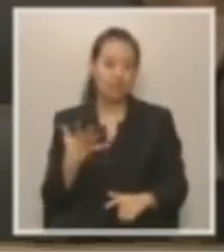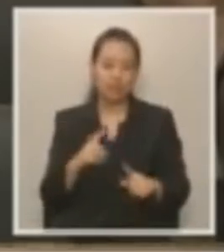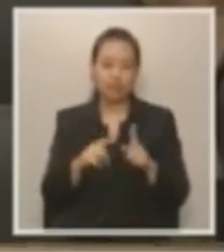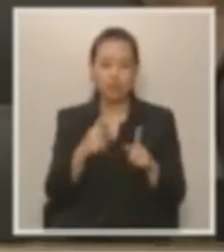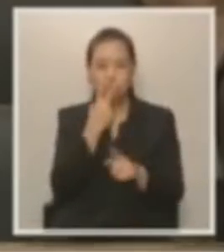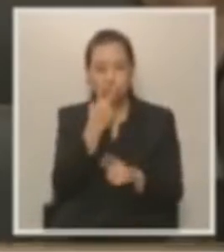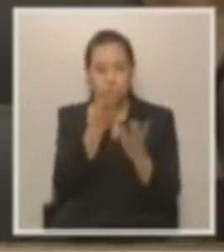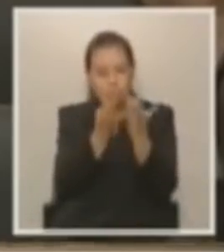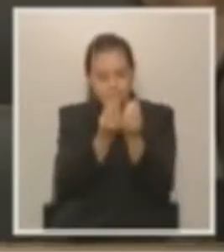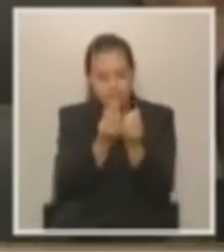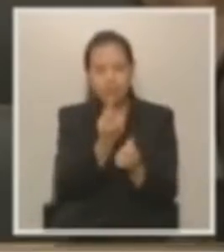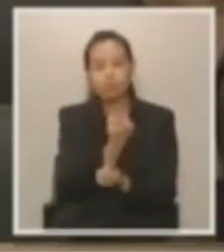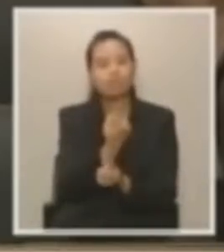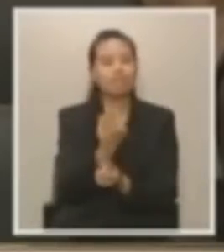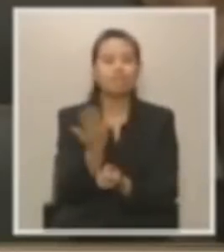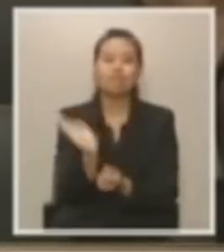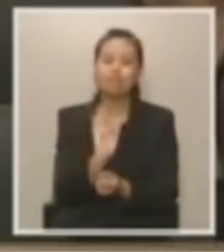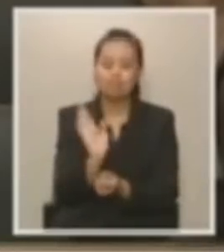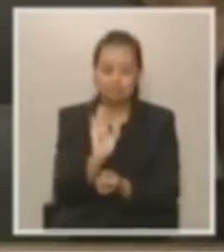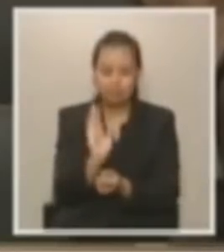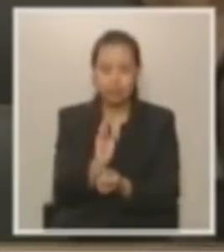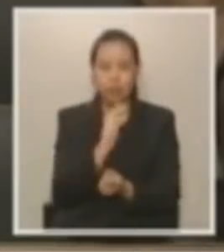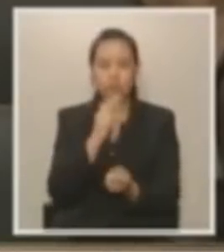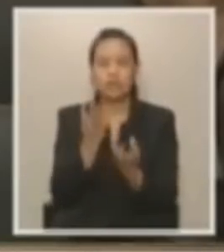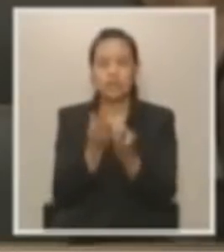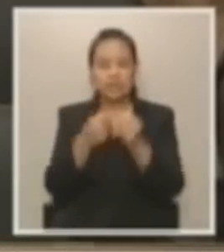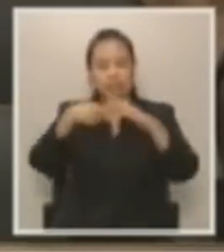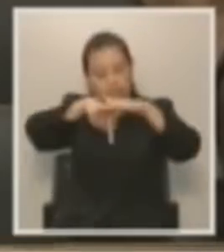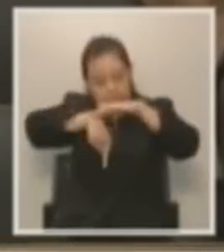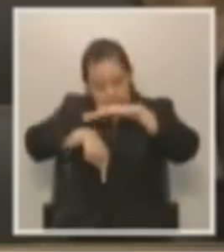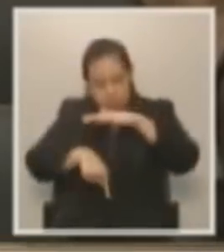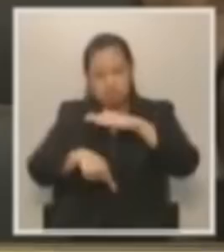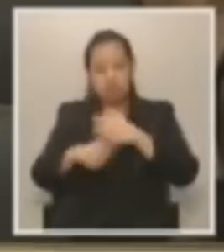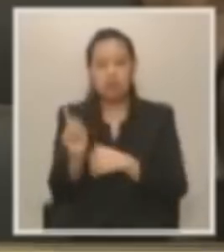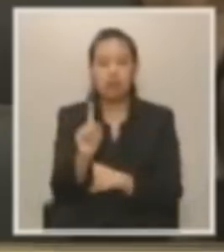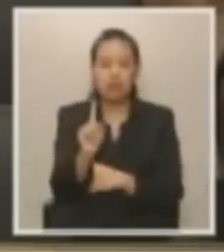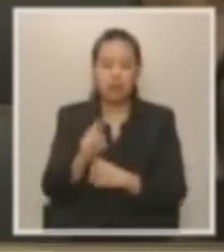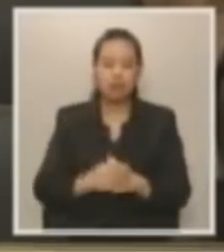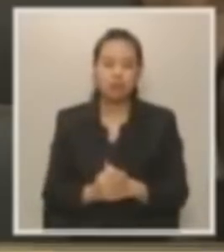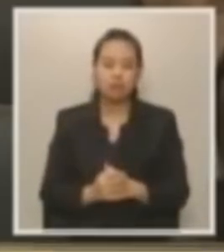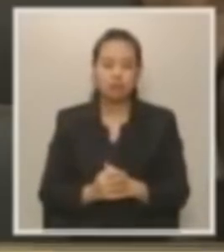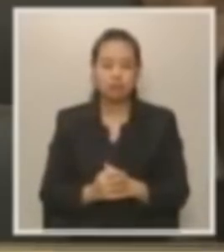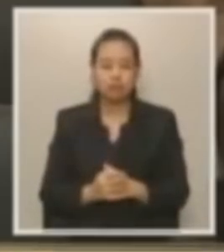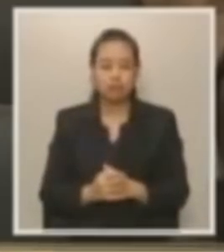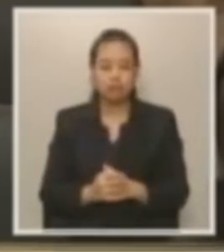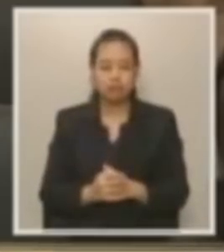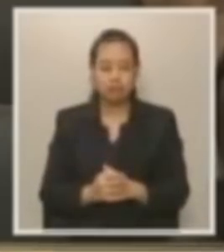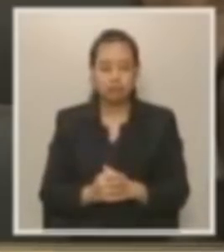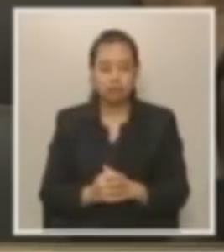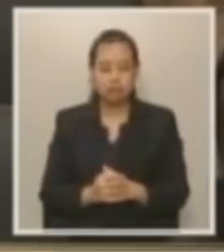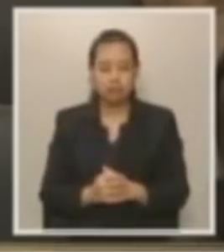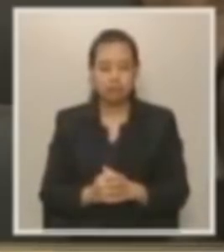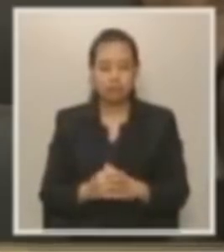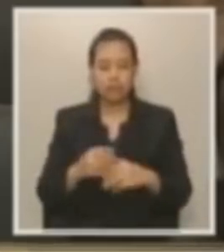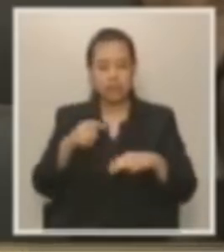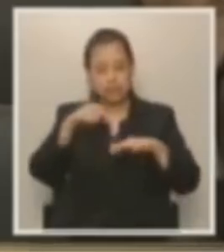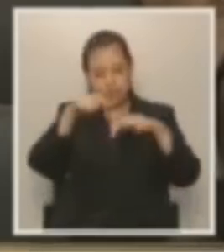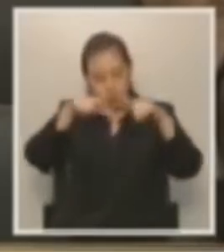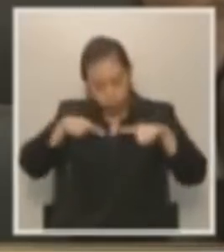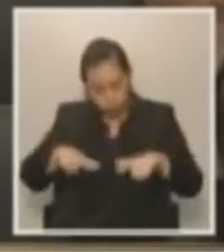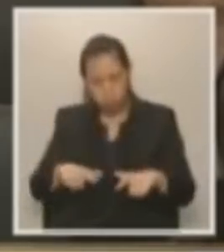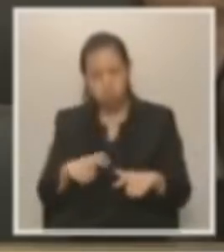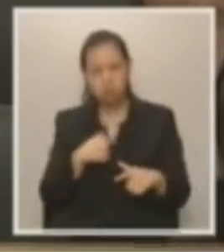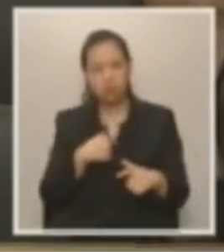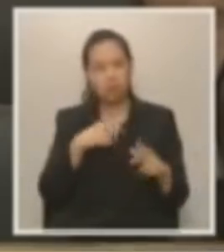แค่ตัวเลขไม่ได้ค่ะเราต้องเข้าไปดูในรายละเอียดว่าการปรับลดนั้นมีการปรับลดอะไรบ้